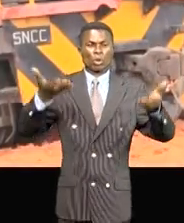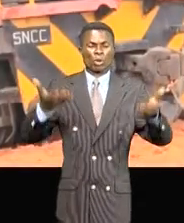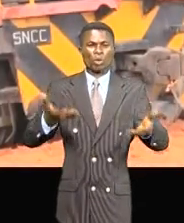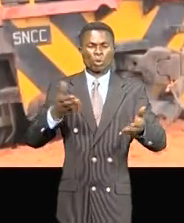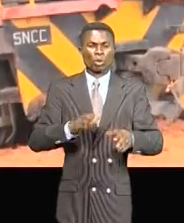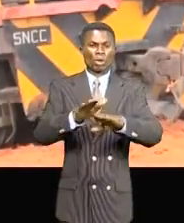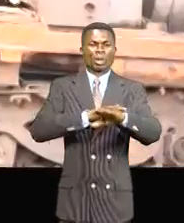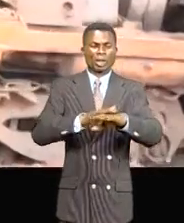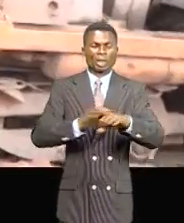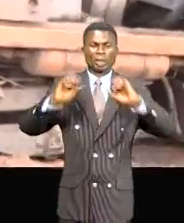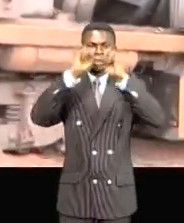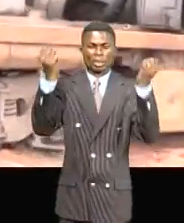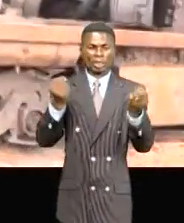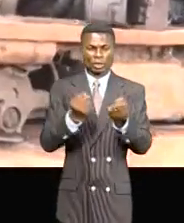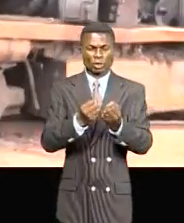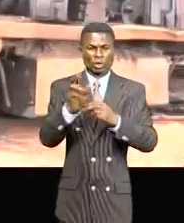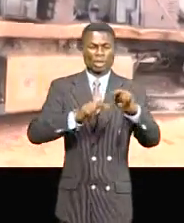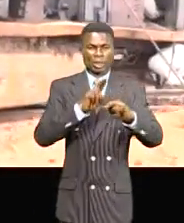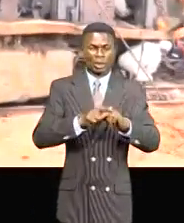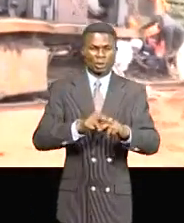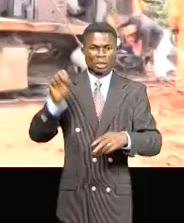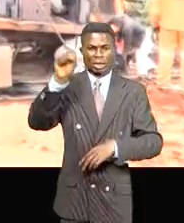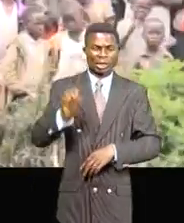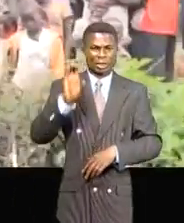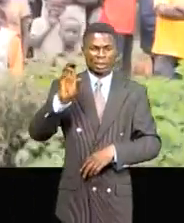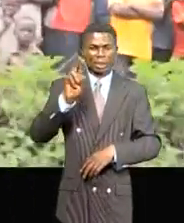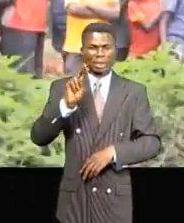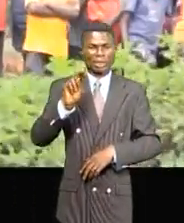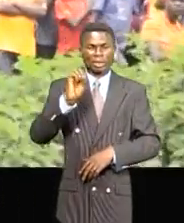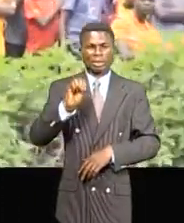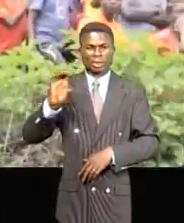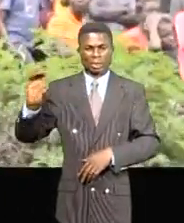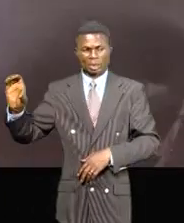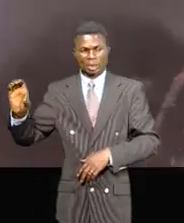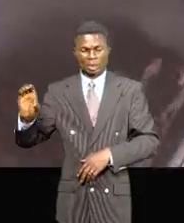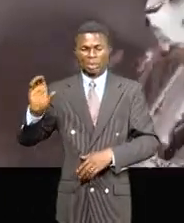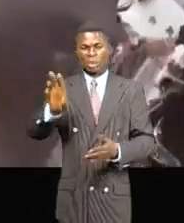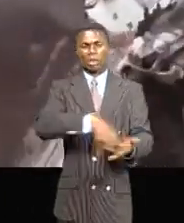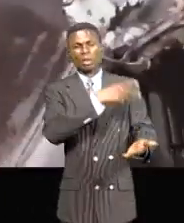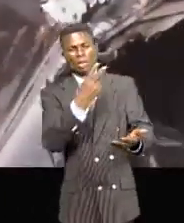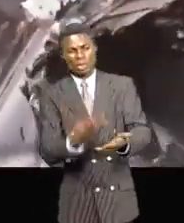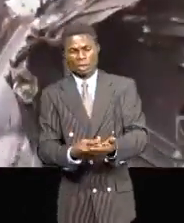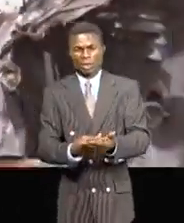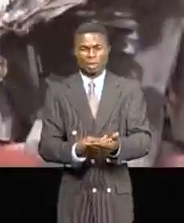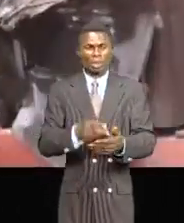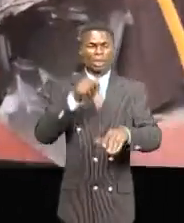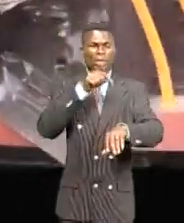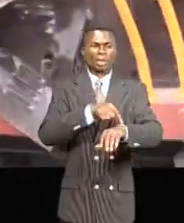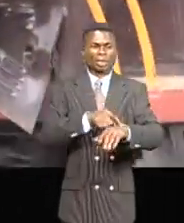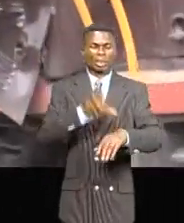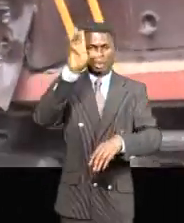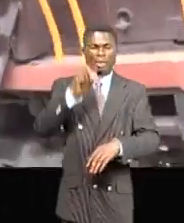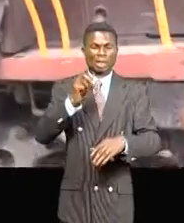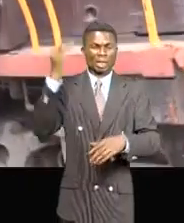la Société Nationale de Chemin de Fer SNCC a connu un déraillement à Tinké dans la concession TIFM en date du 30 décembre